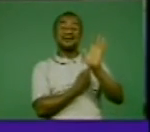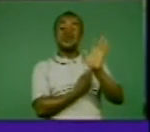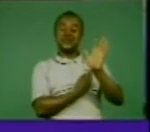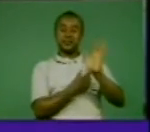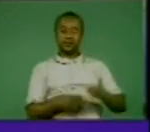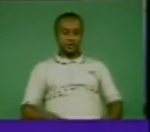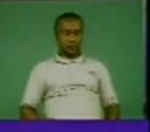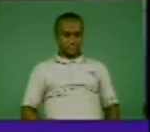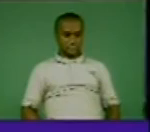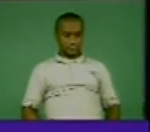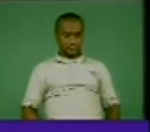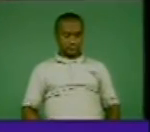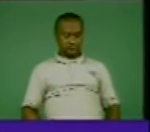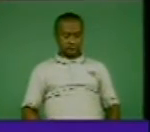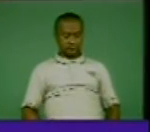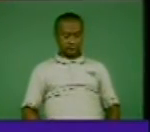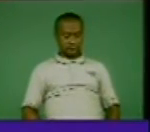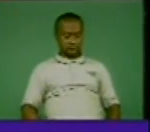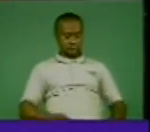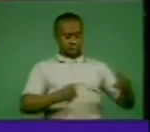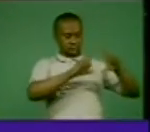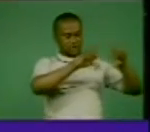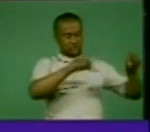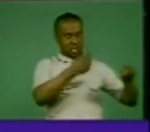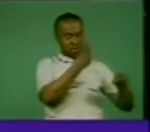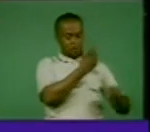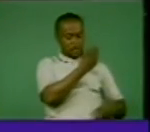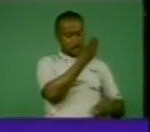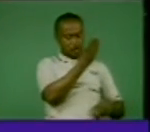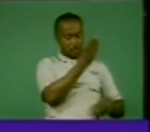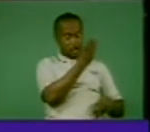ibara 143 hadi ibara 157.